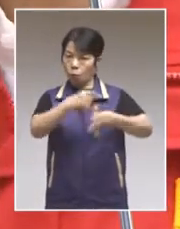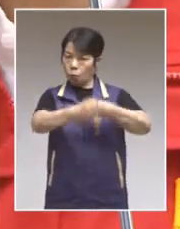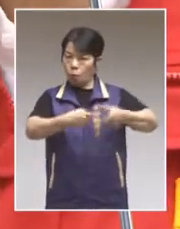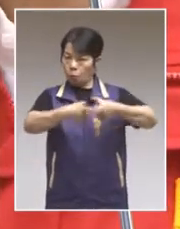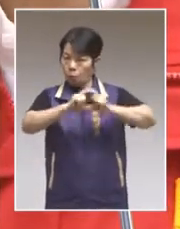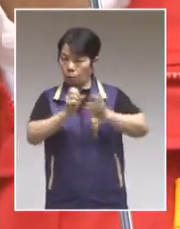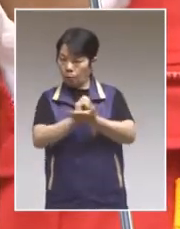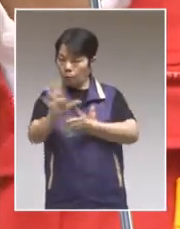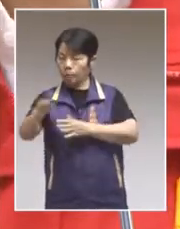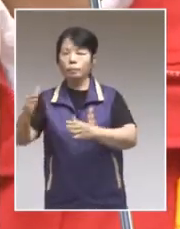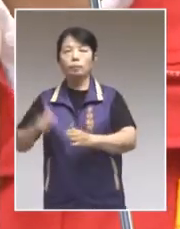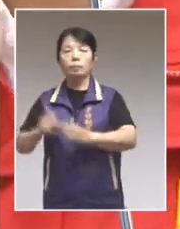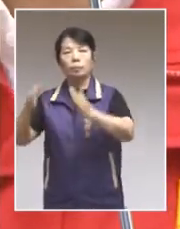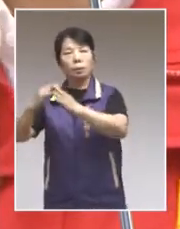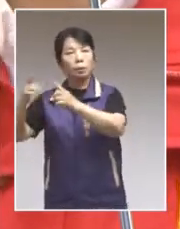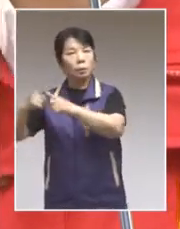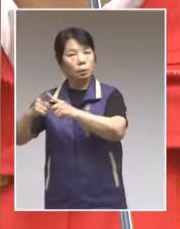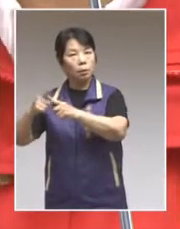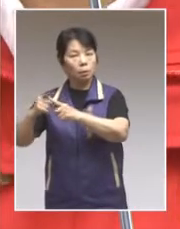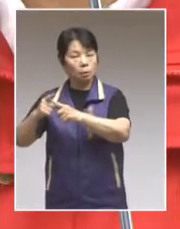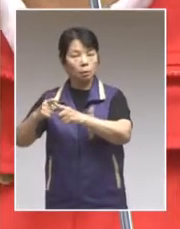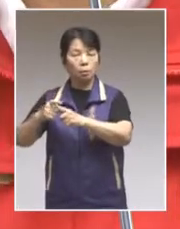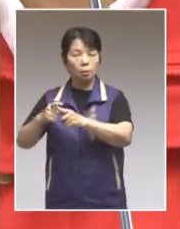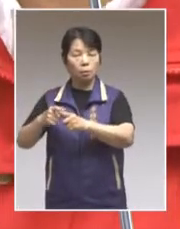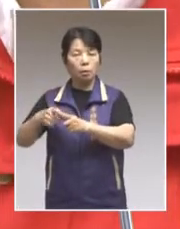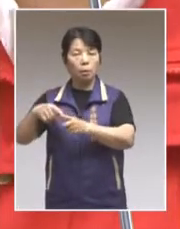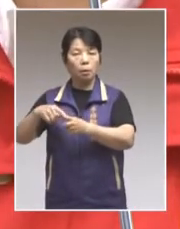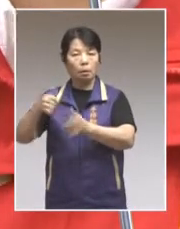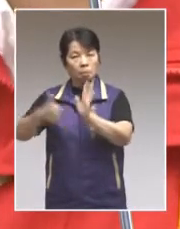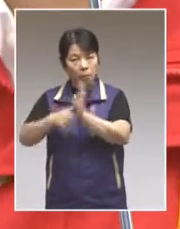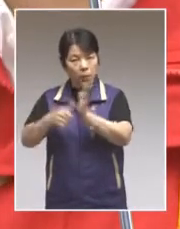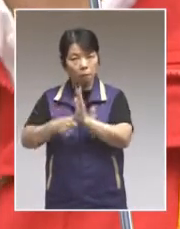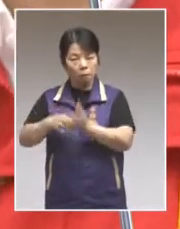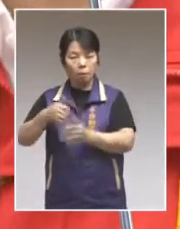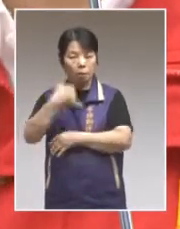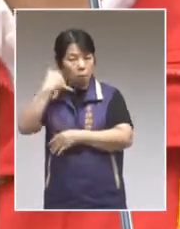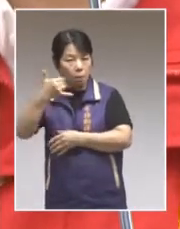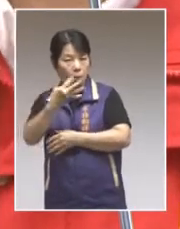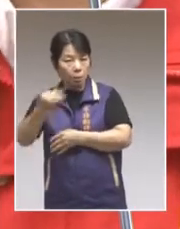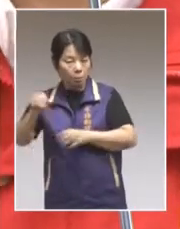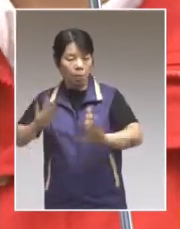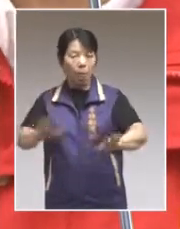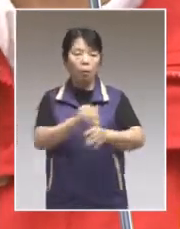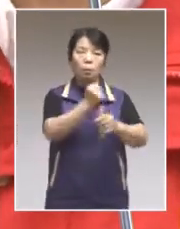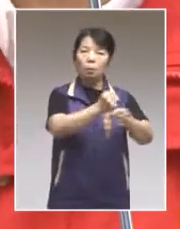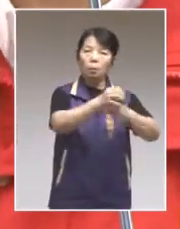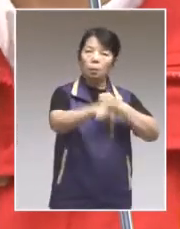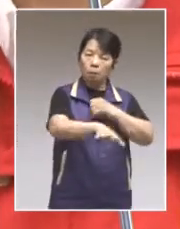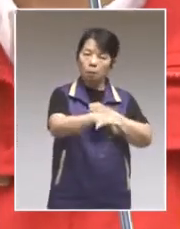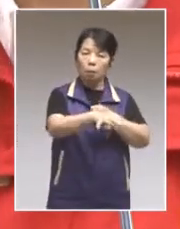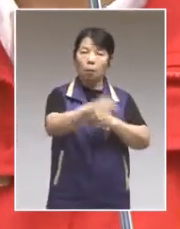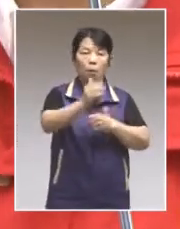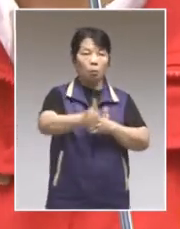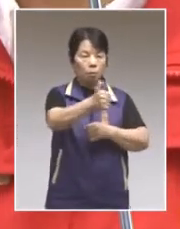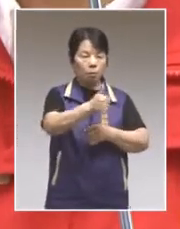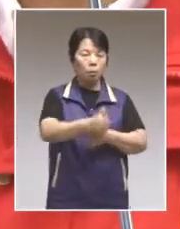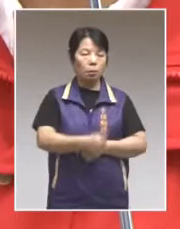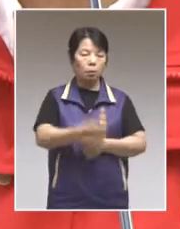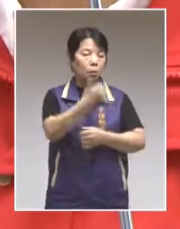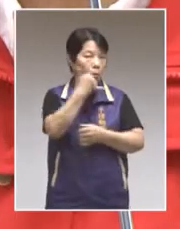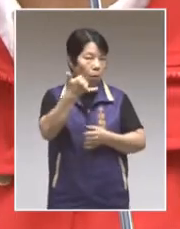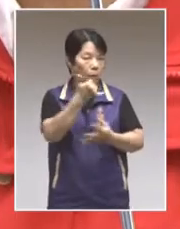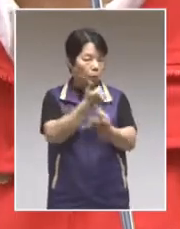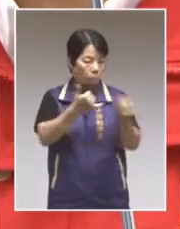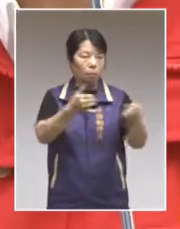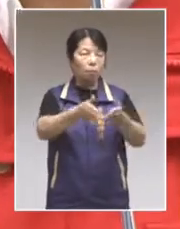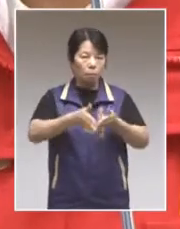同住家人跟职场负责人的电话姓名这些资料，那对我们后续的疫情的管控啊会更方便。那我